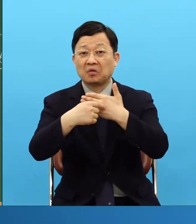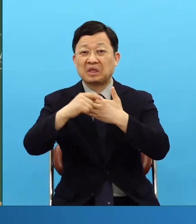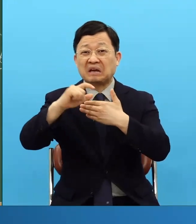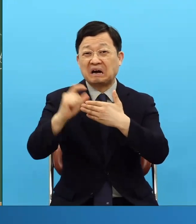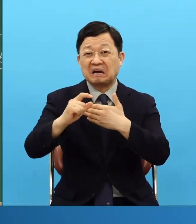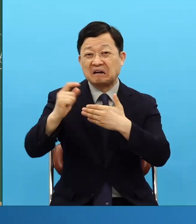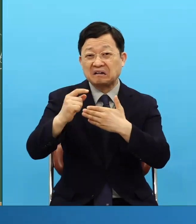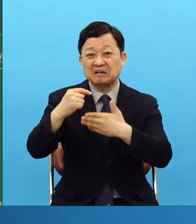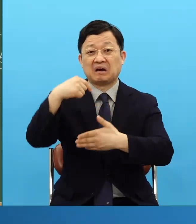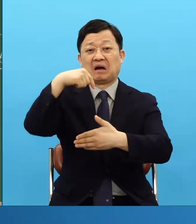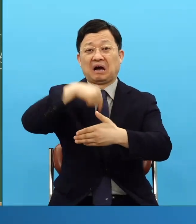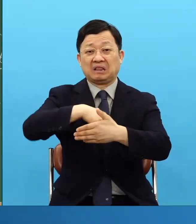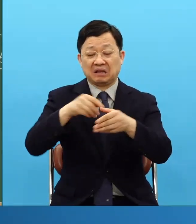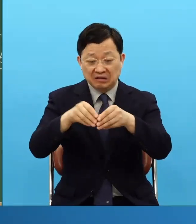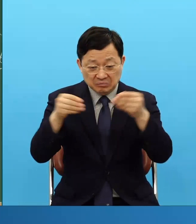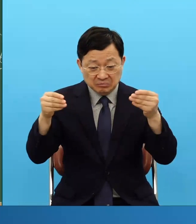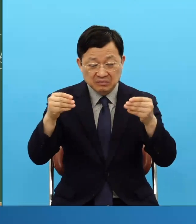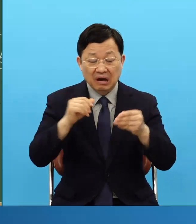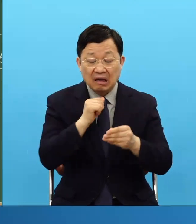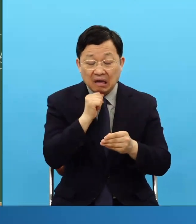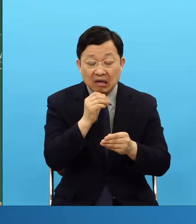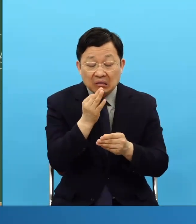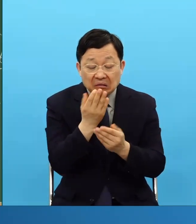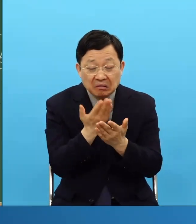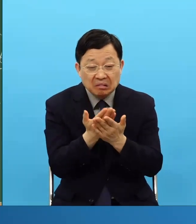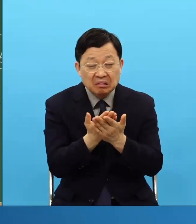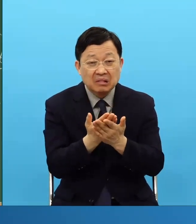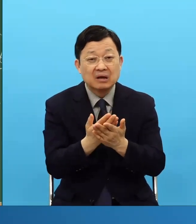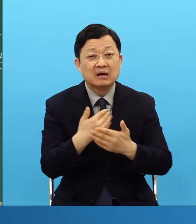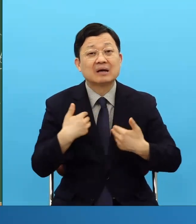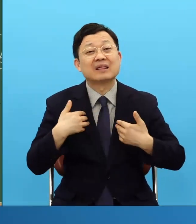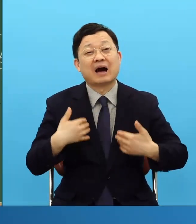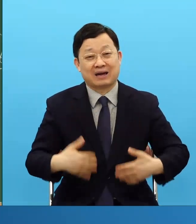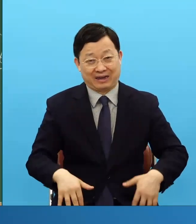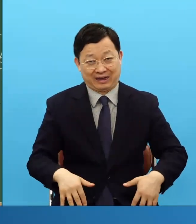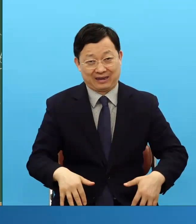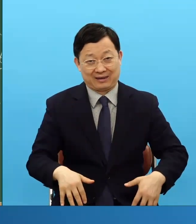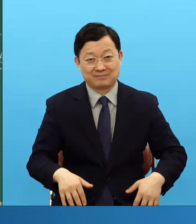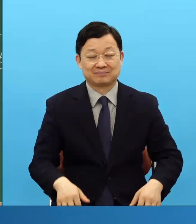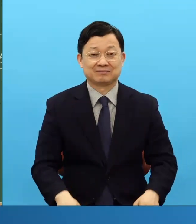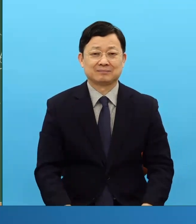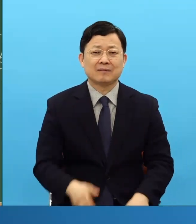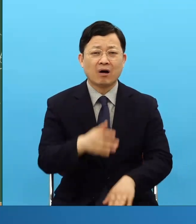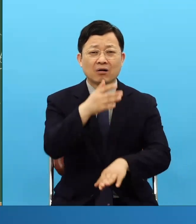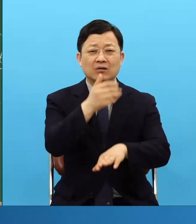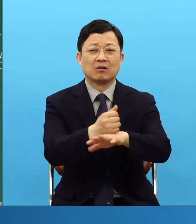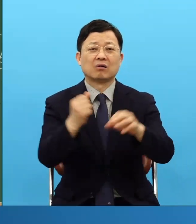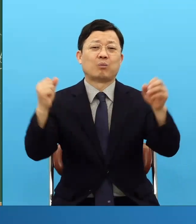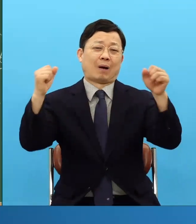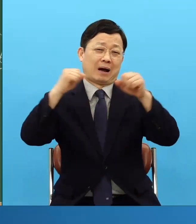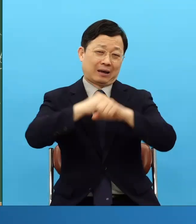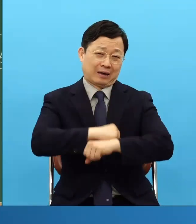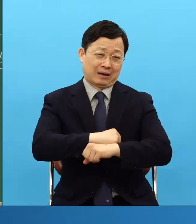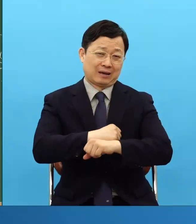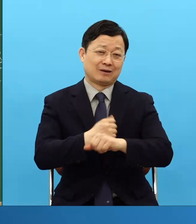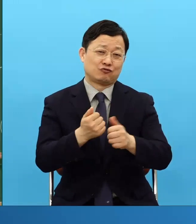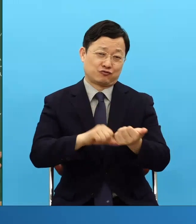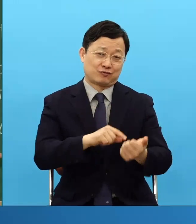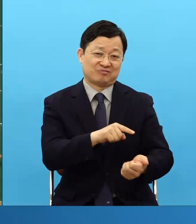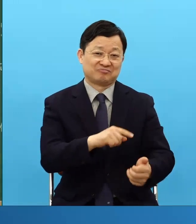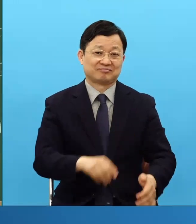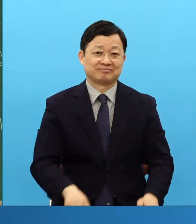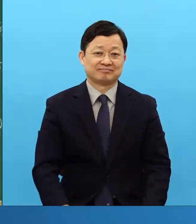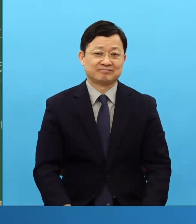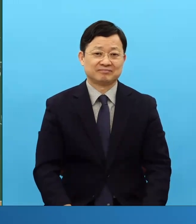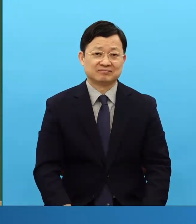it, beginning with Rome, all the way to Egypt, all those powerful nations, were they truly powerful nations? Spiritually, they were 그러니 beggars. 죽는 거요. That's why they're 그래서 dying. 이걸요